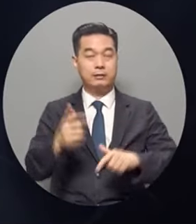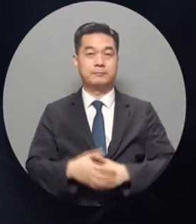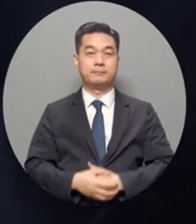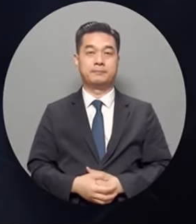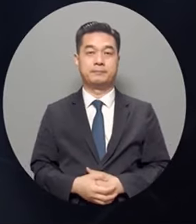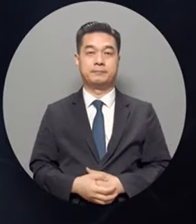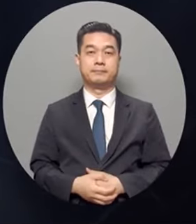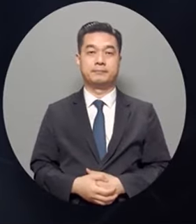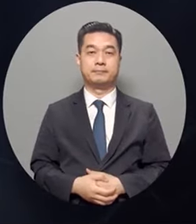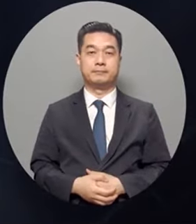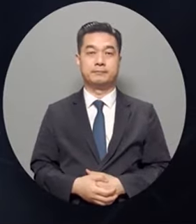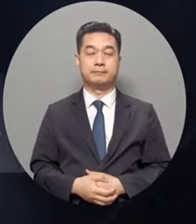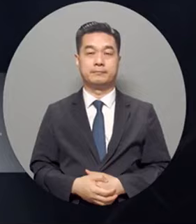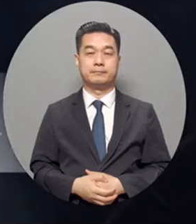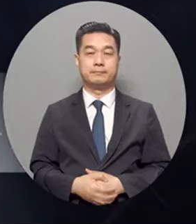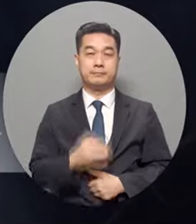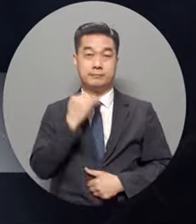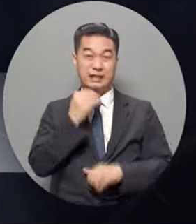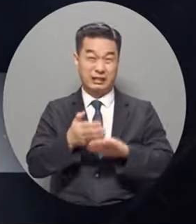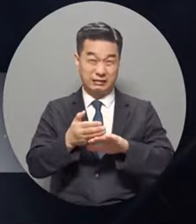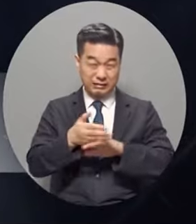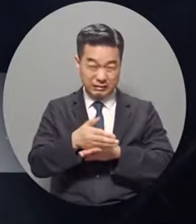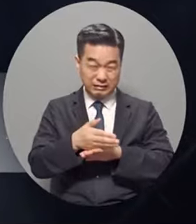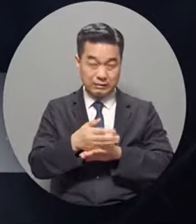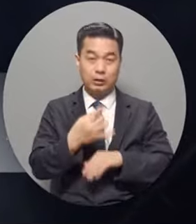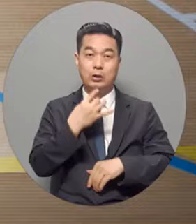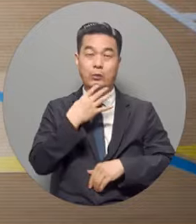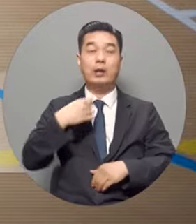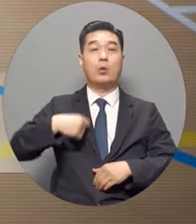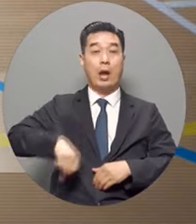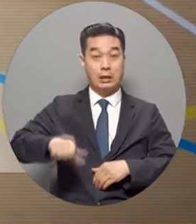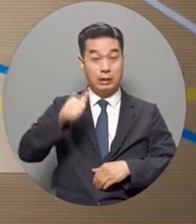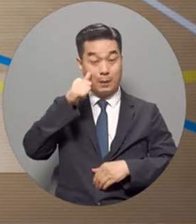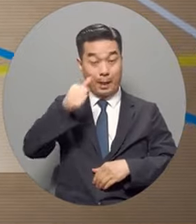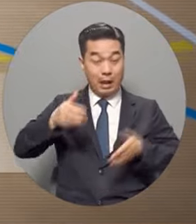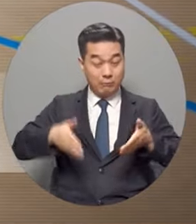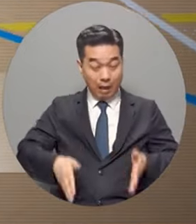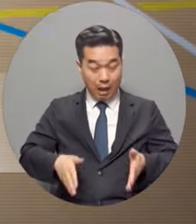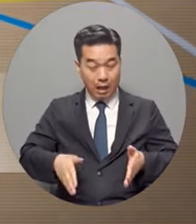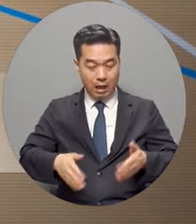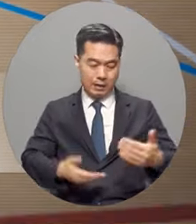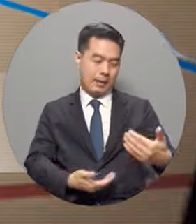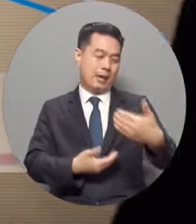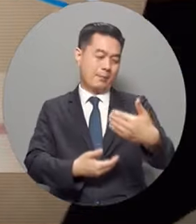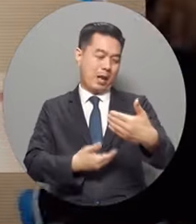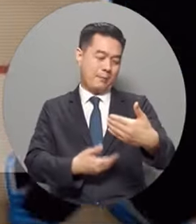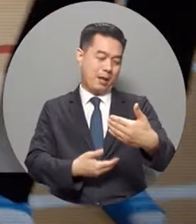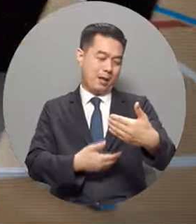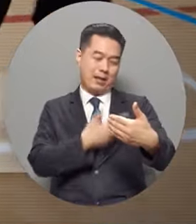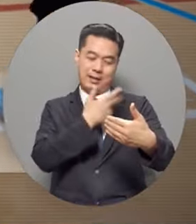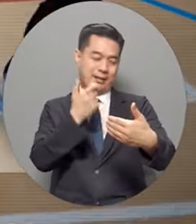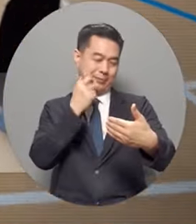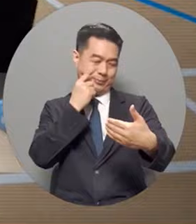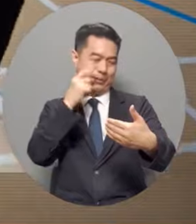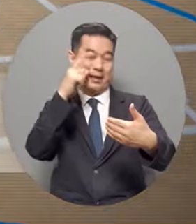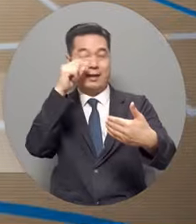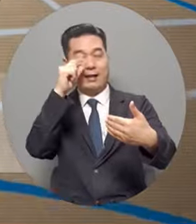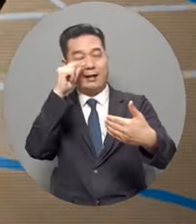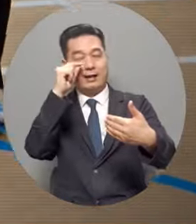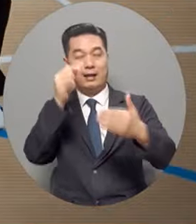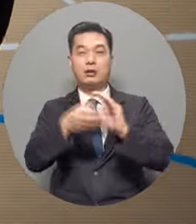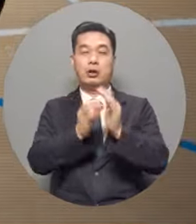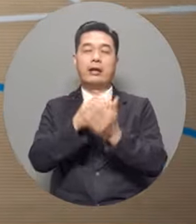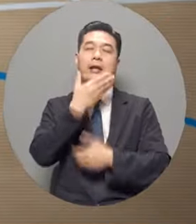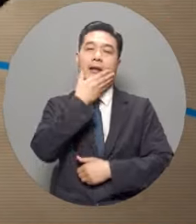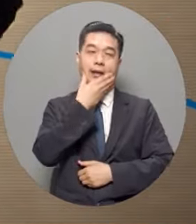늦은 나이에 겨우 가진 외동아들 태어난 아들을 쳐다보느라 잠들 수조차 없었던 그날의 행복을 어머니는